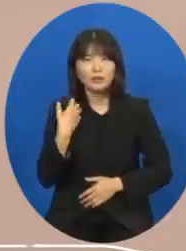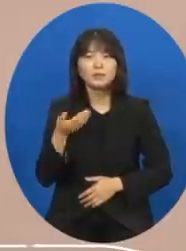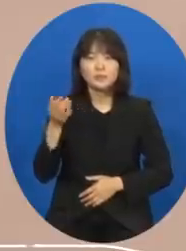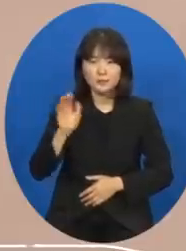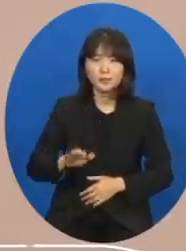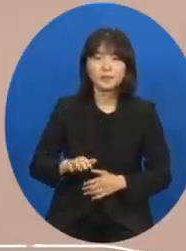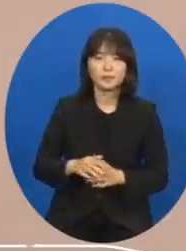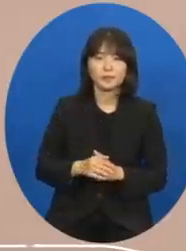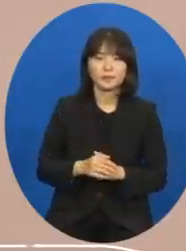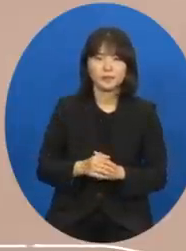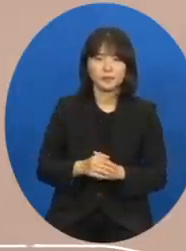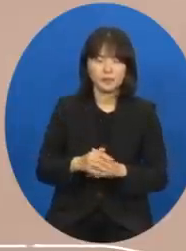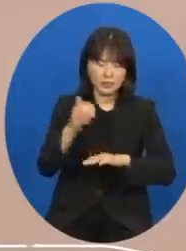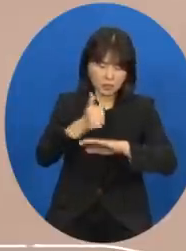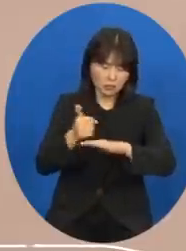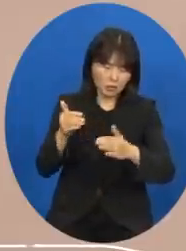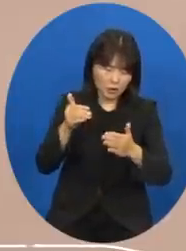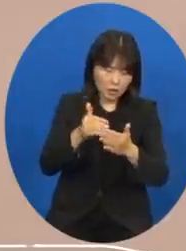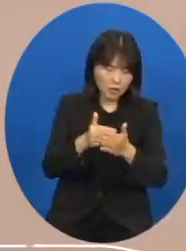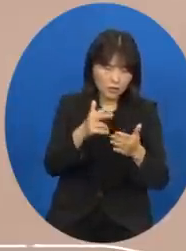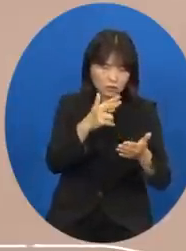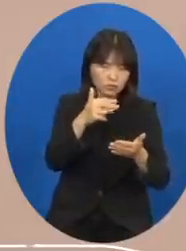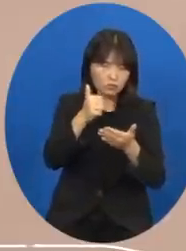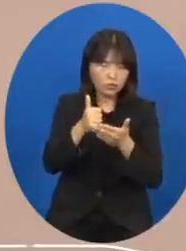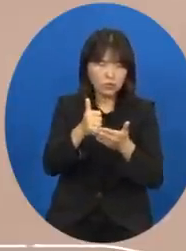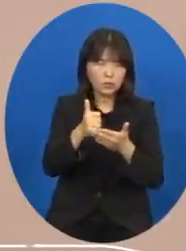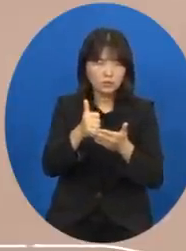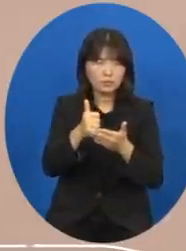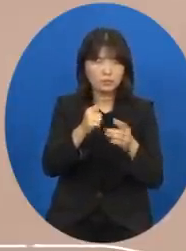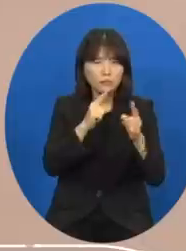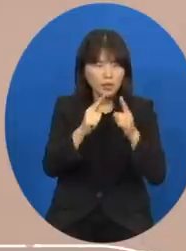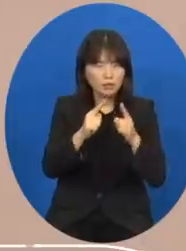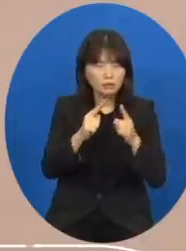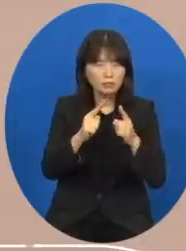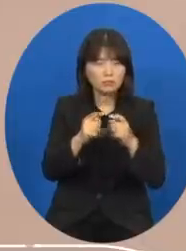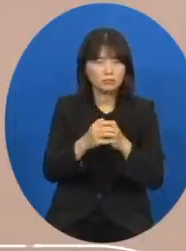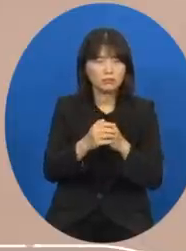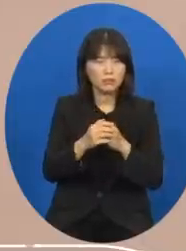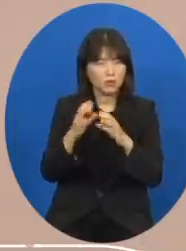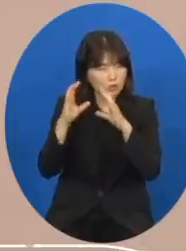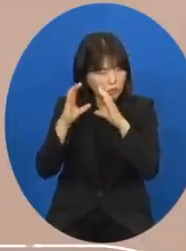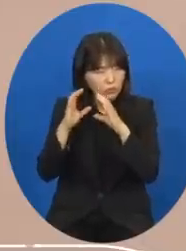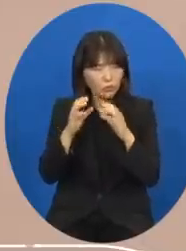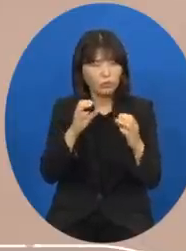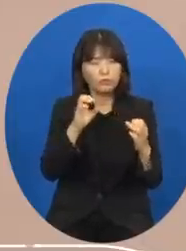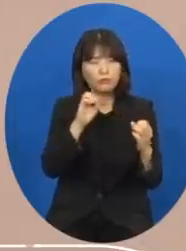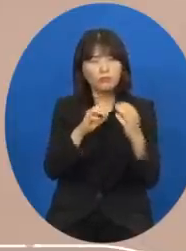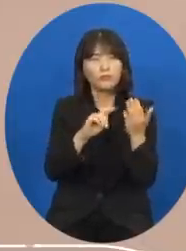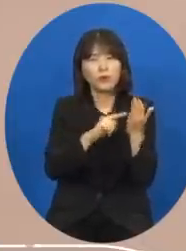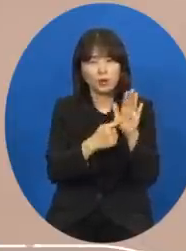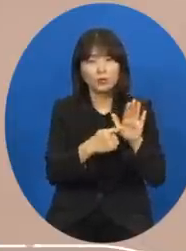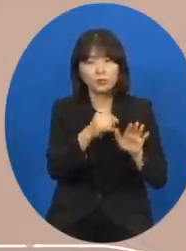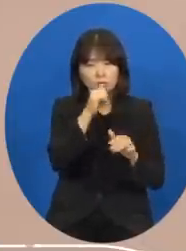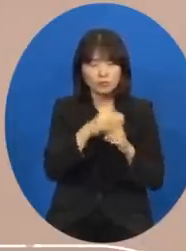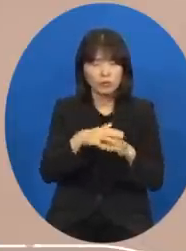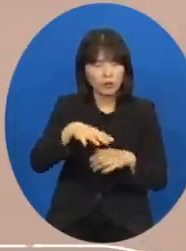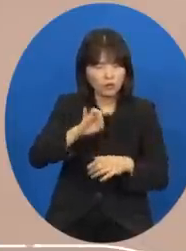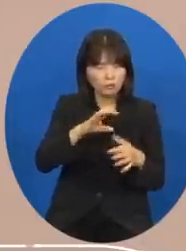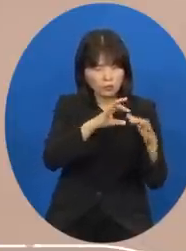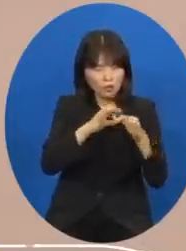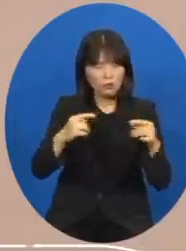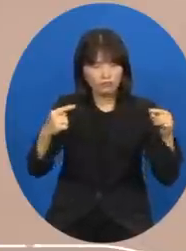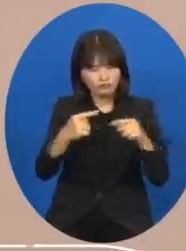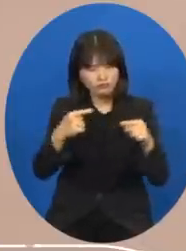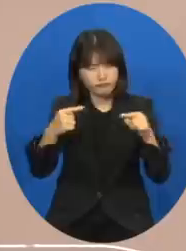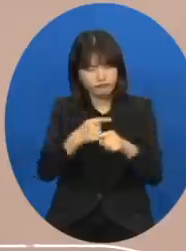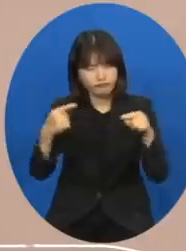그랬지만 끝까지 주님의 말씀에 반응하고 또 반응했어요. 처음에는 정말 핀트가 안 맞는